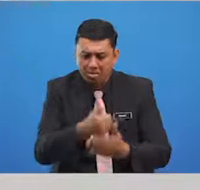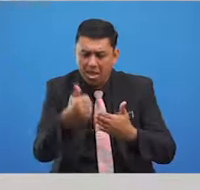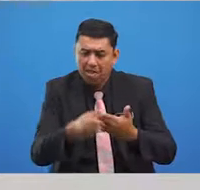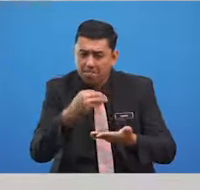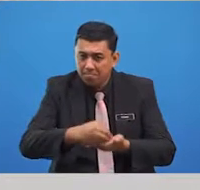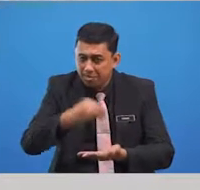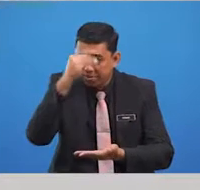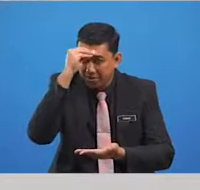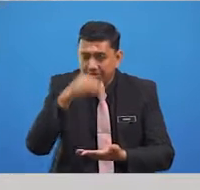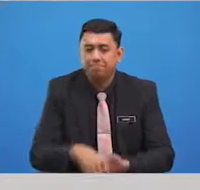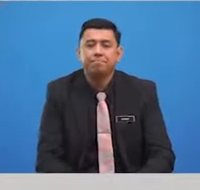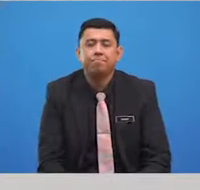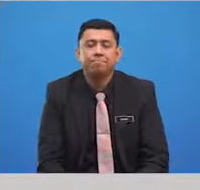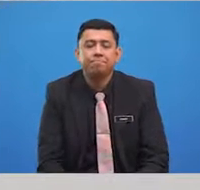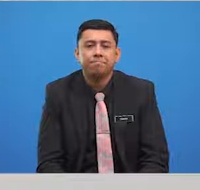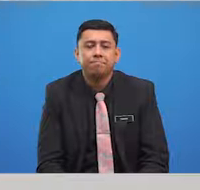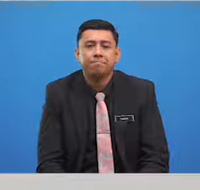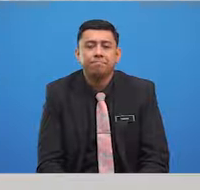pembelajaran.